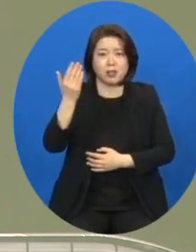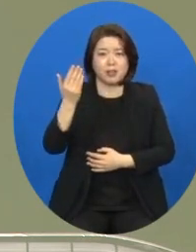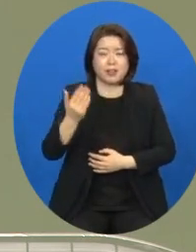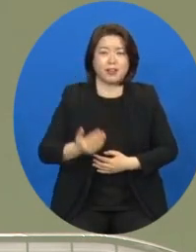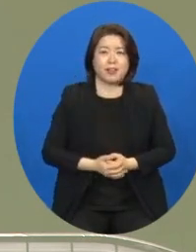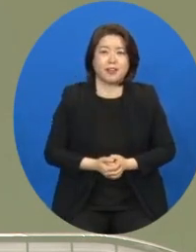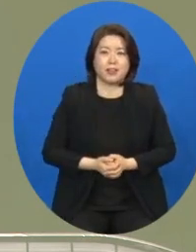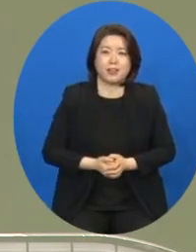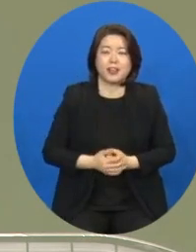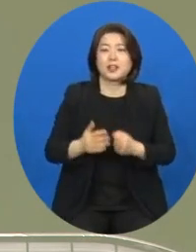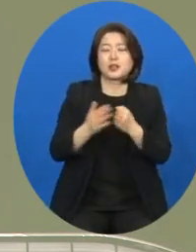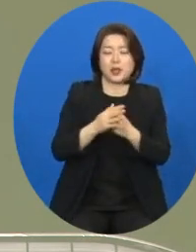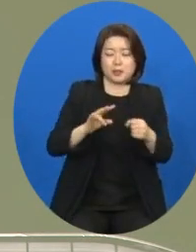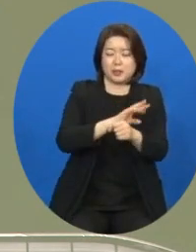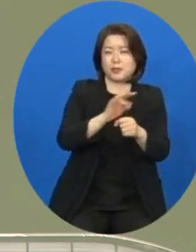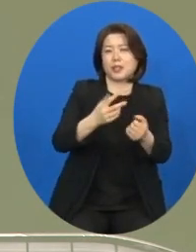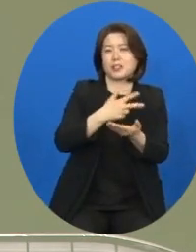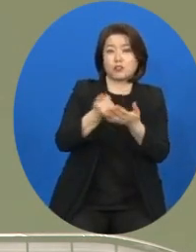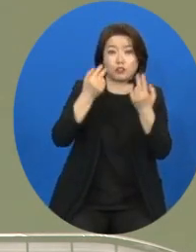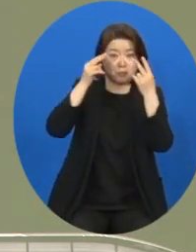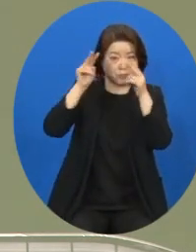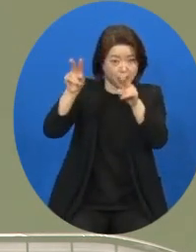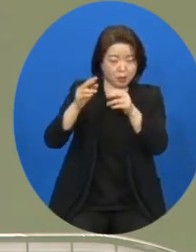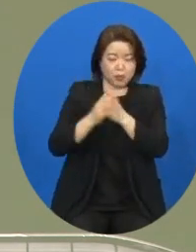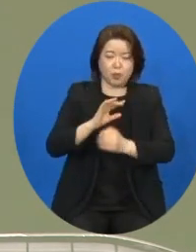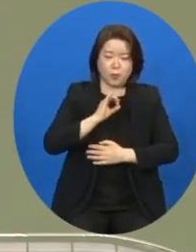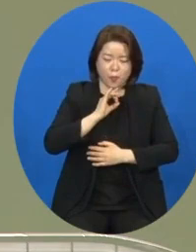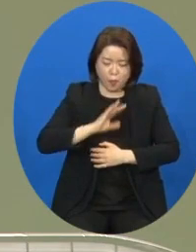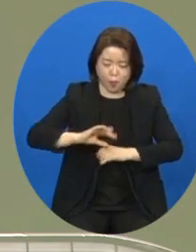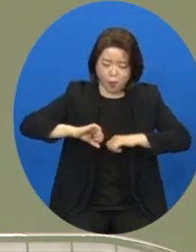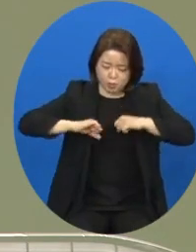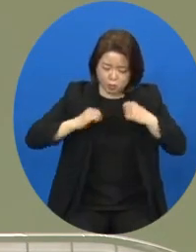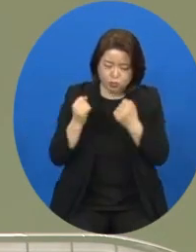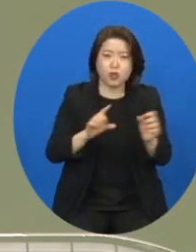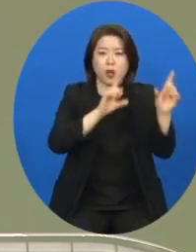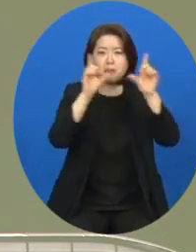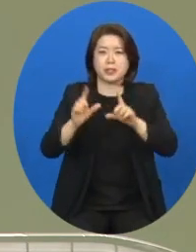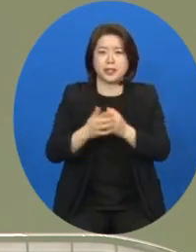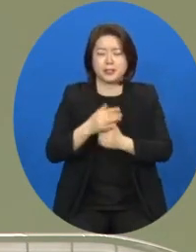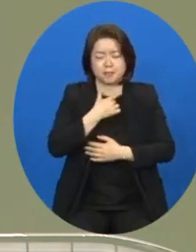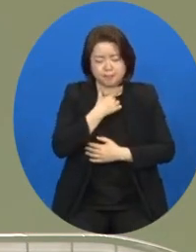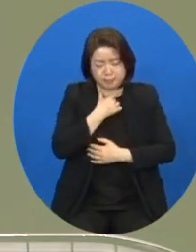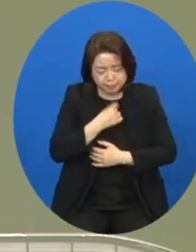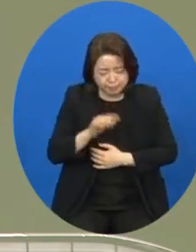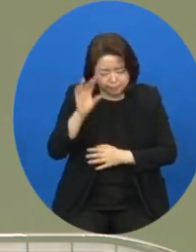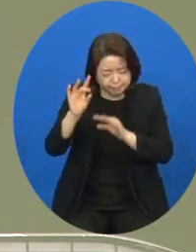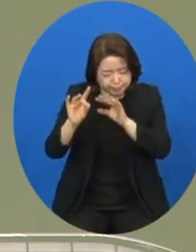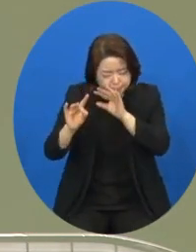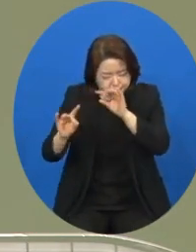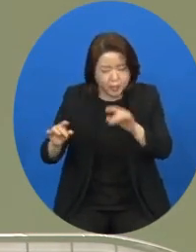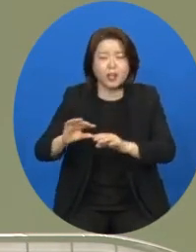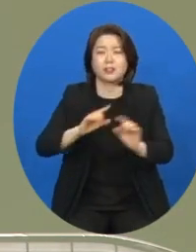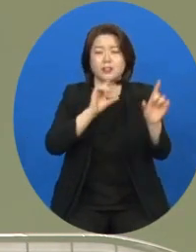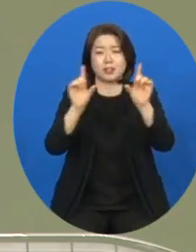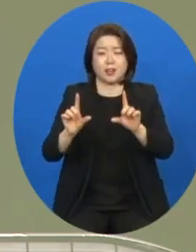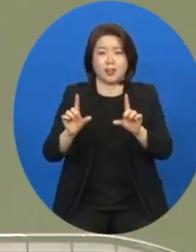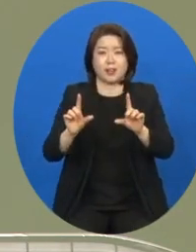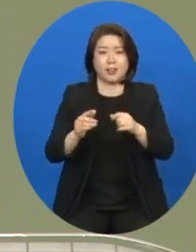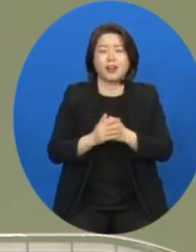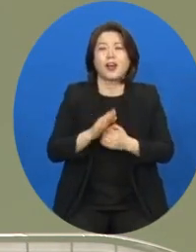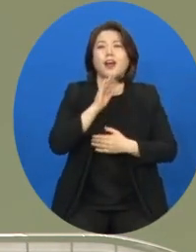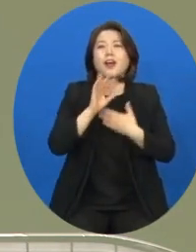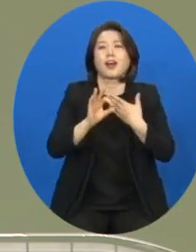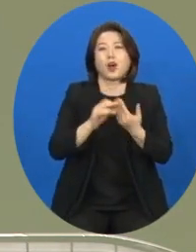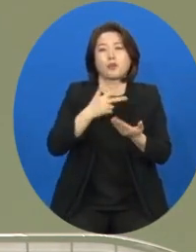거예요. 그래서 24시간 주님 바라보고 오직 순종하며 살기를 그렇게 갈망하고 있는 거예요. 그러면 주님이 저를